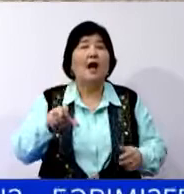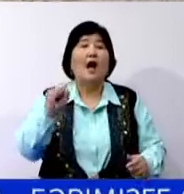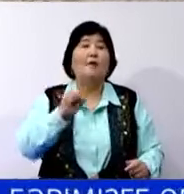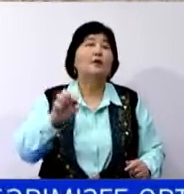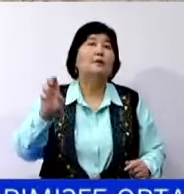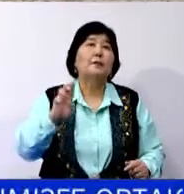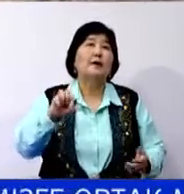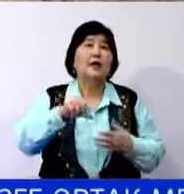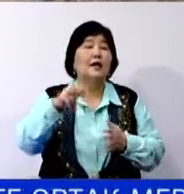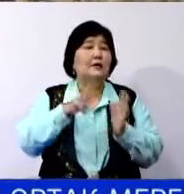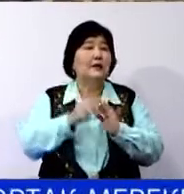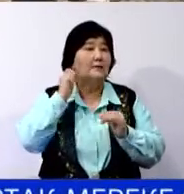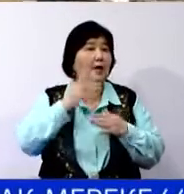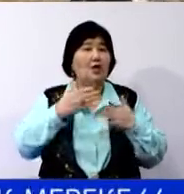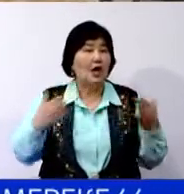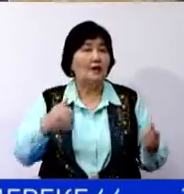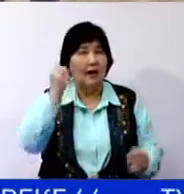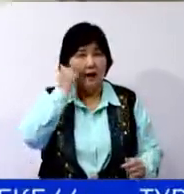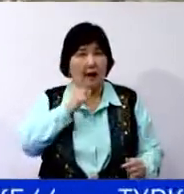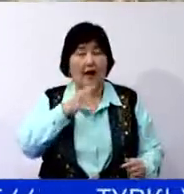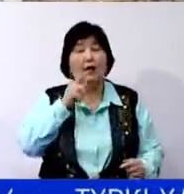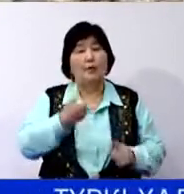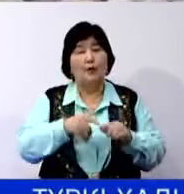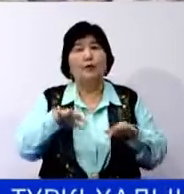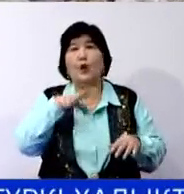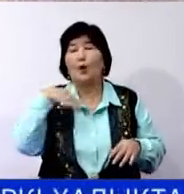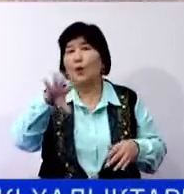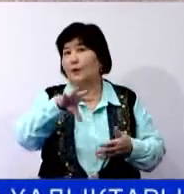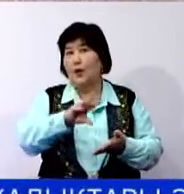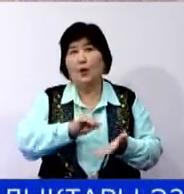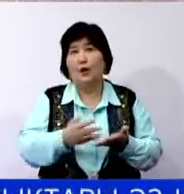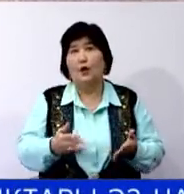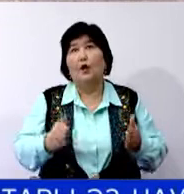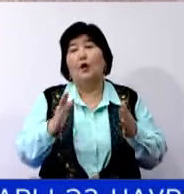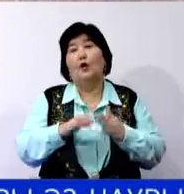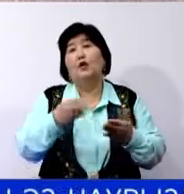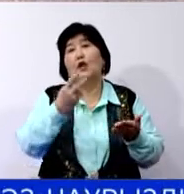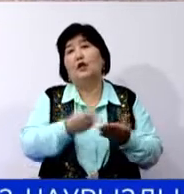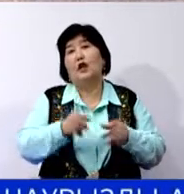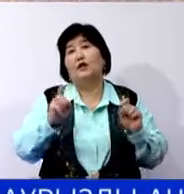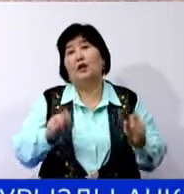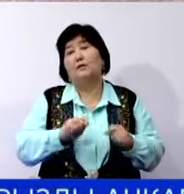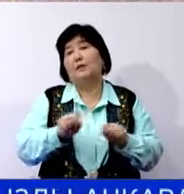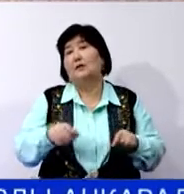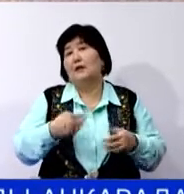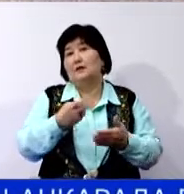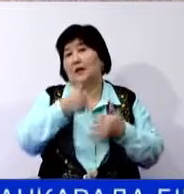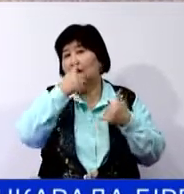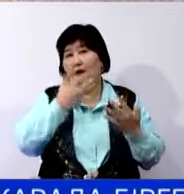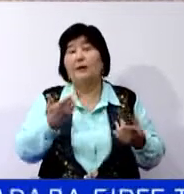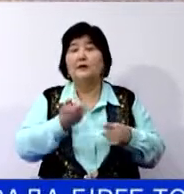те қатысты. 80-нің сеңгіріне шыққан қаяның болысы көп келгі. Үйде жатып пештің қасында от жата алмадым.